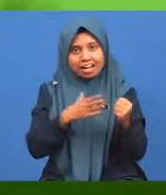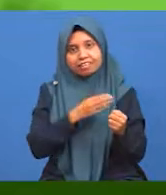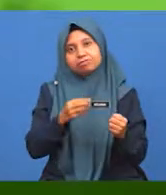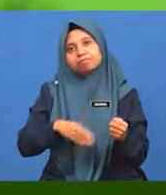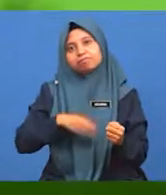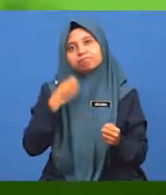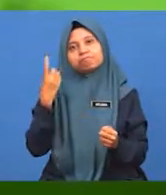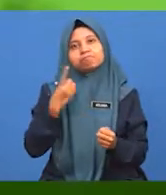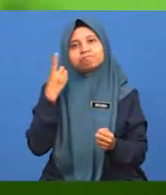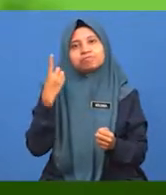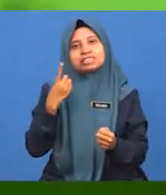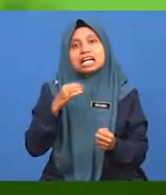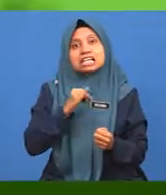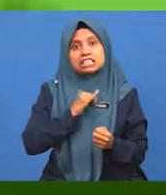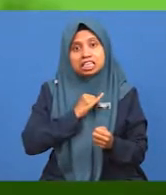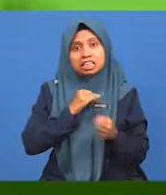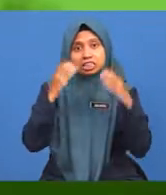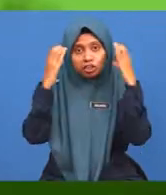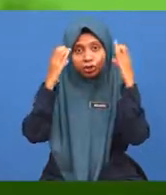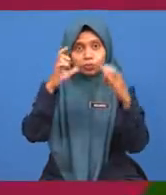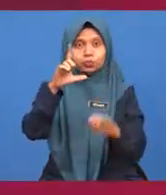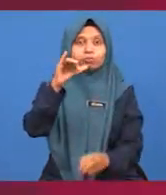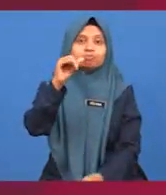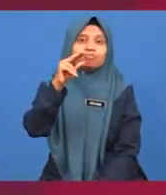sentiasa. Saya Cikgu Lina.